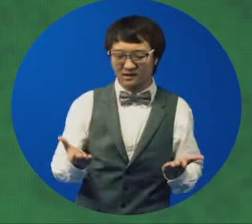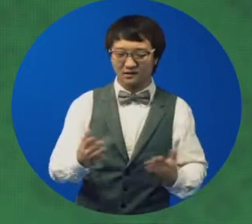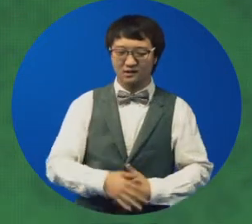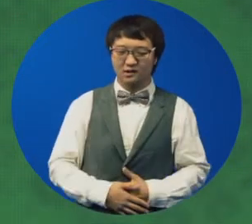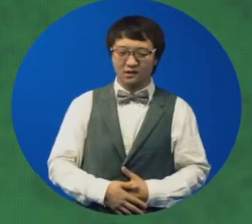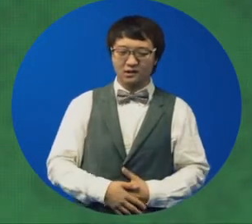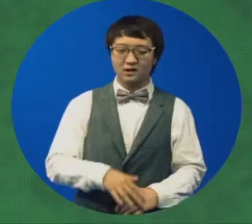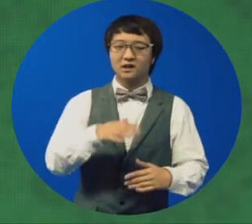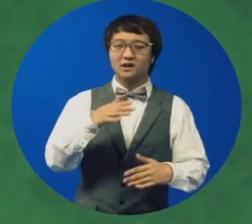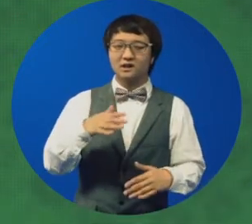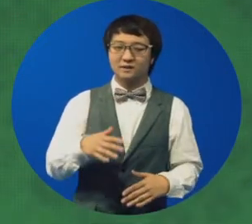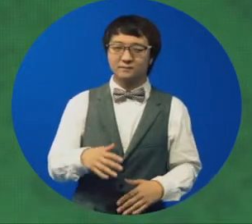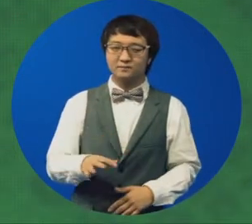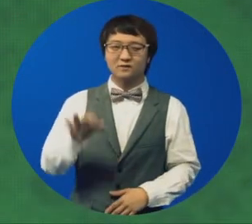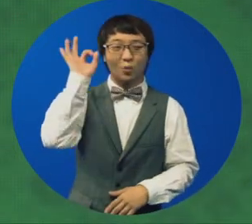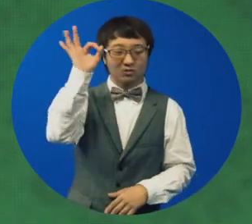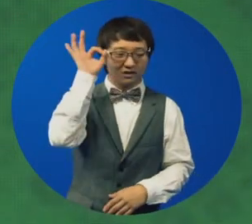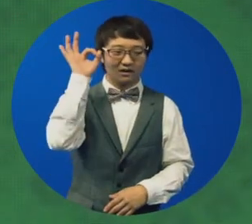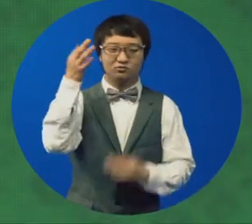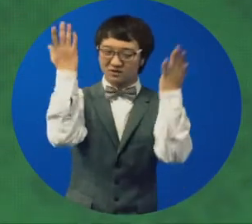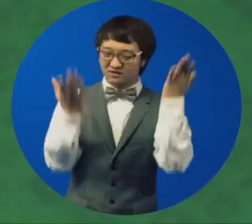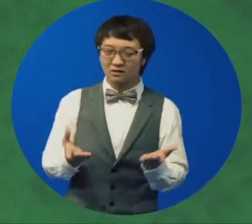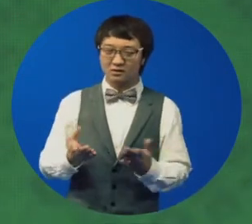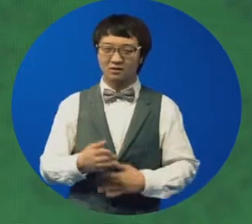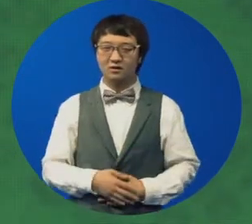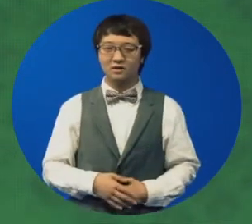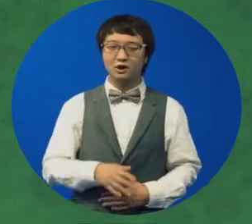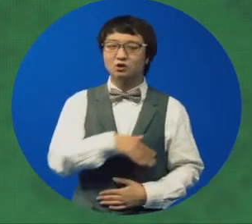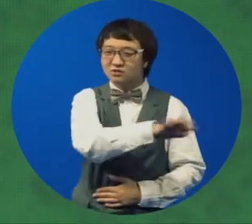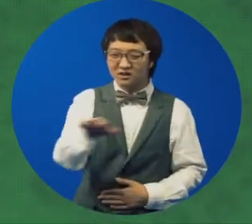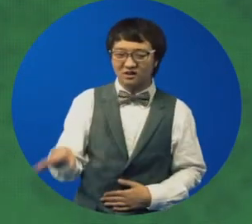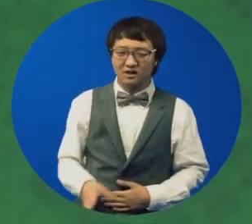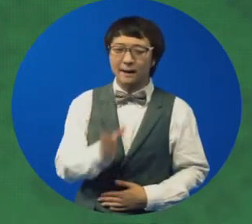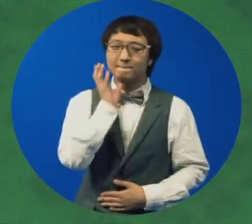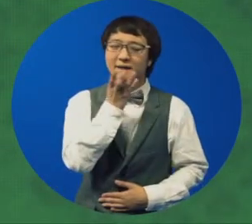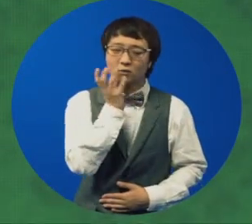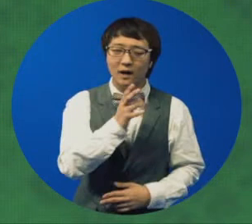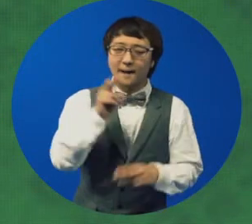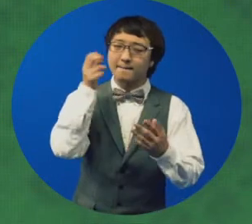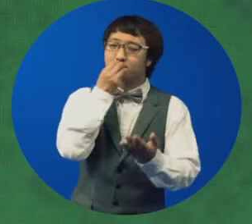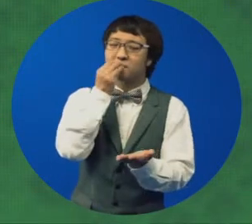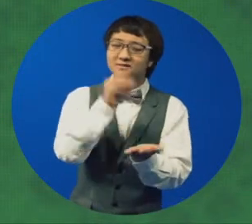우리를 인정해 주셨어요. 우리를 베드로라 반석이라 말씀해 주셨어요.